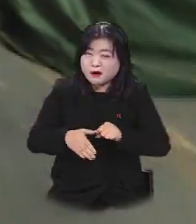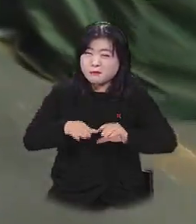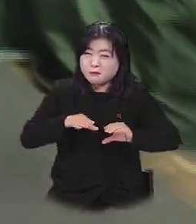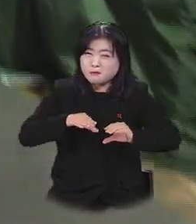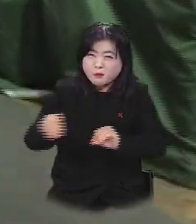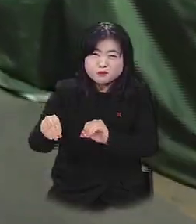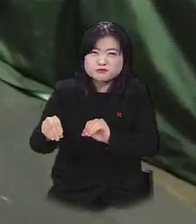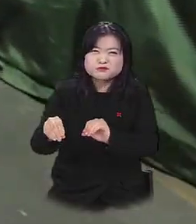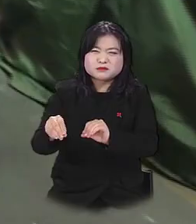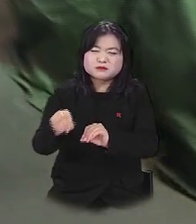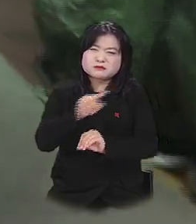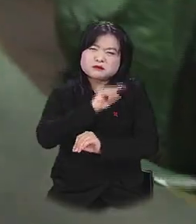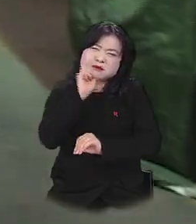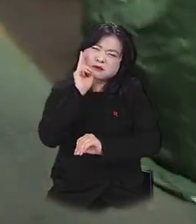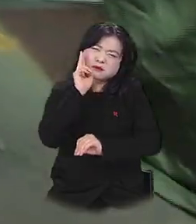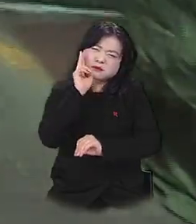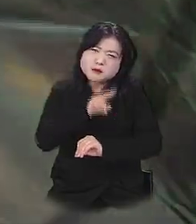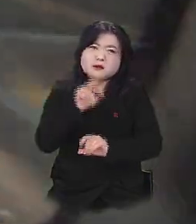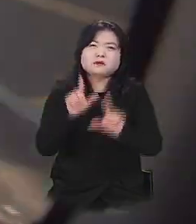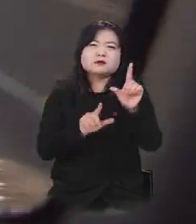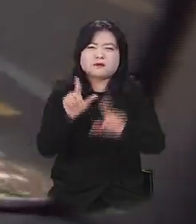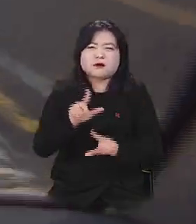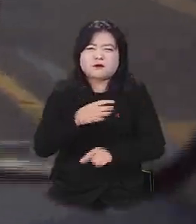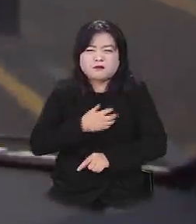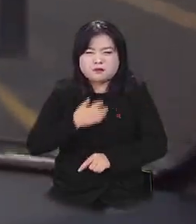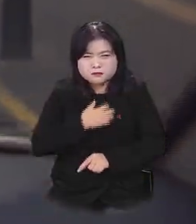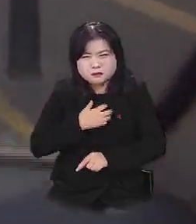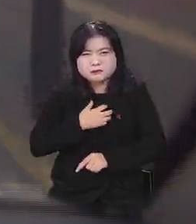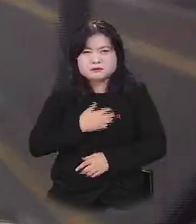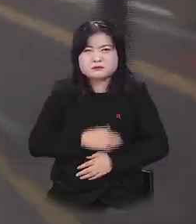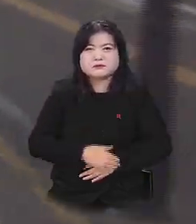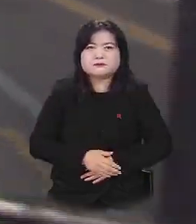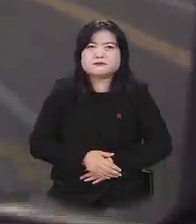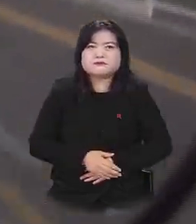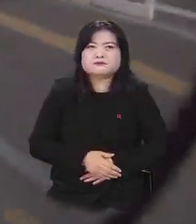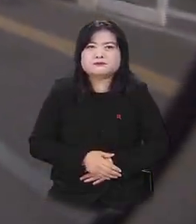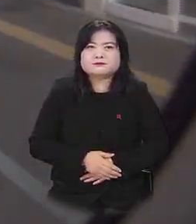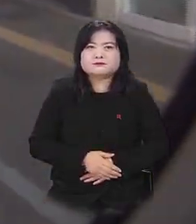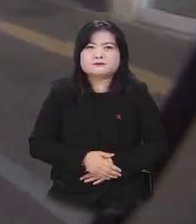멈추는 최악의 상황이 우려되고 있습니다. TBC 이종웅입니다.